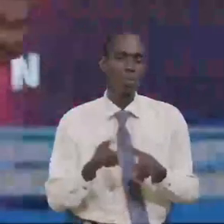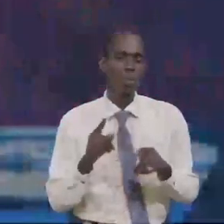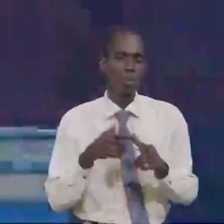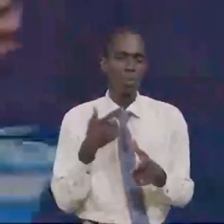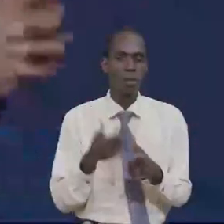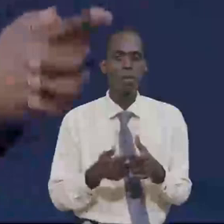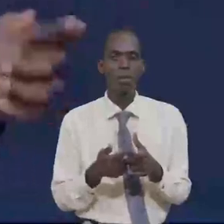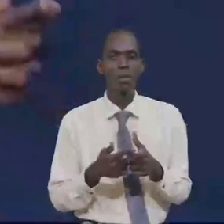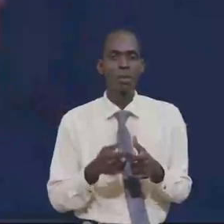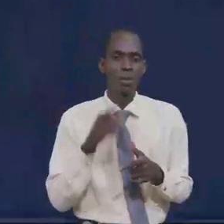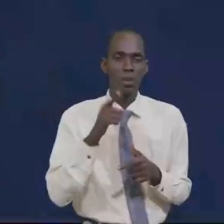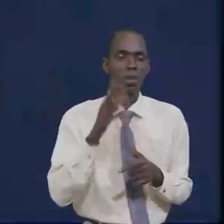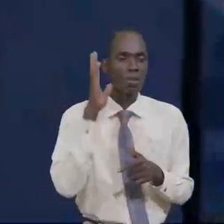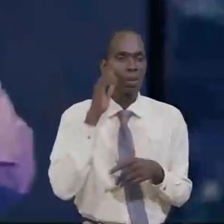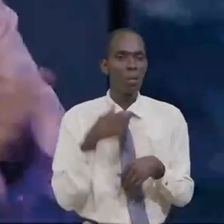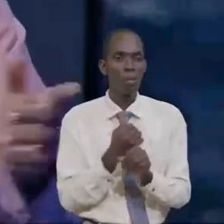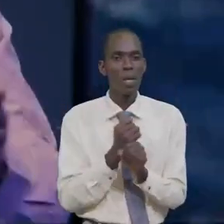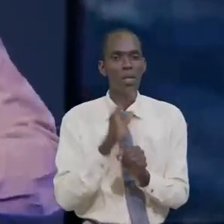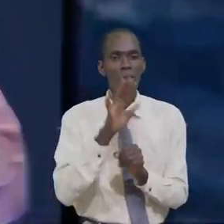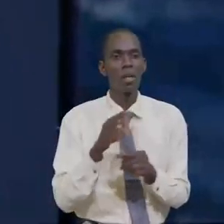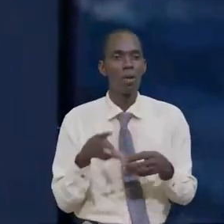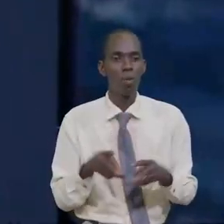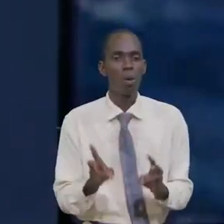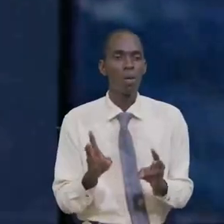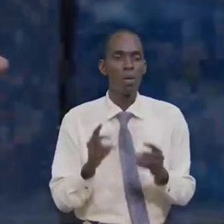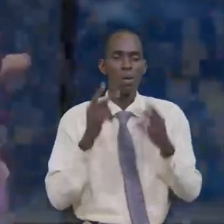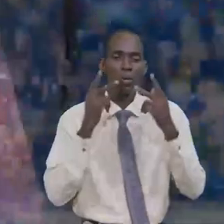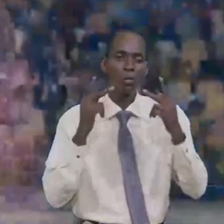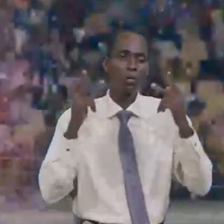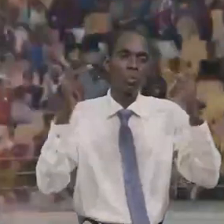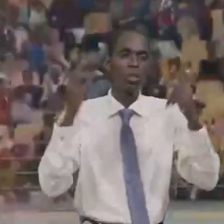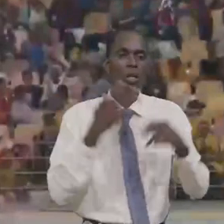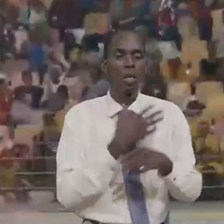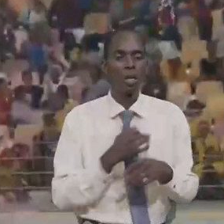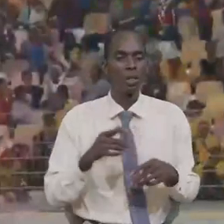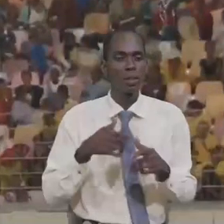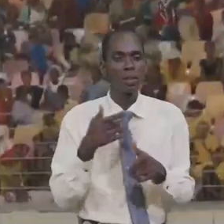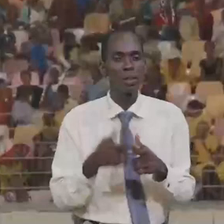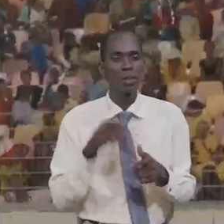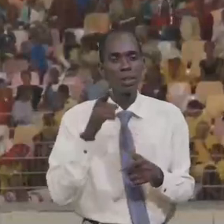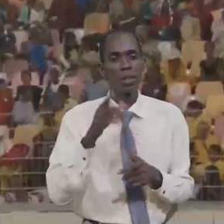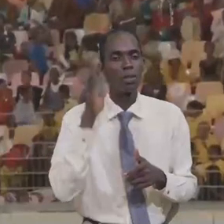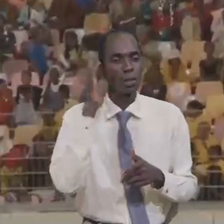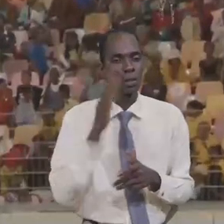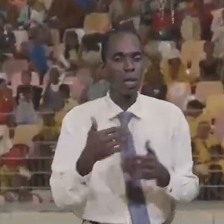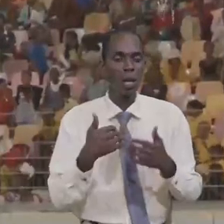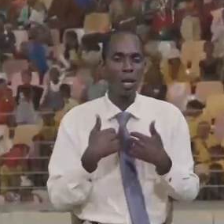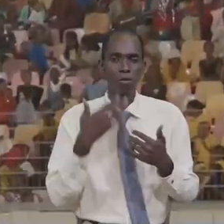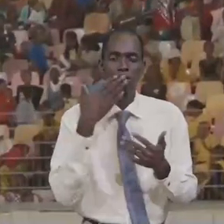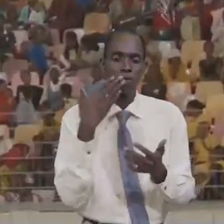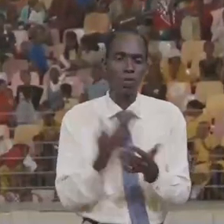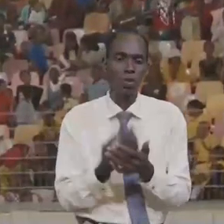tu auras du succès dans tes entreprises c'est alors que tu réussiras